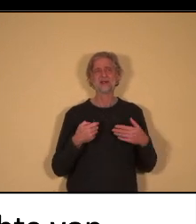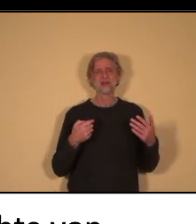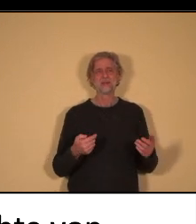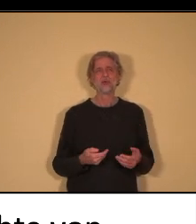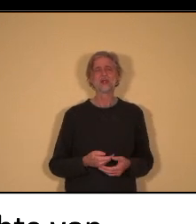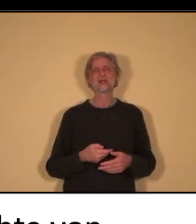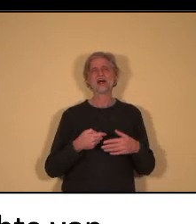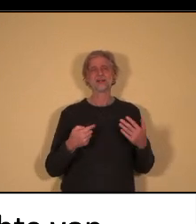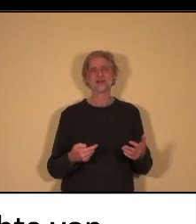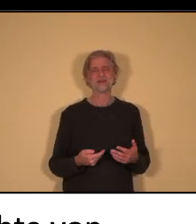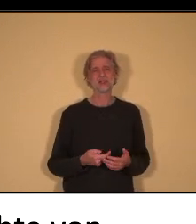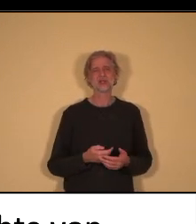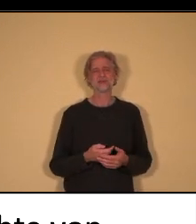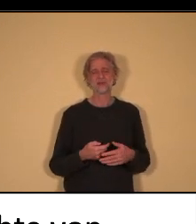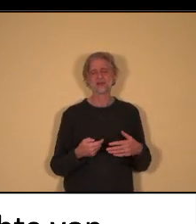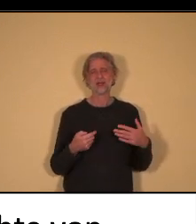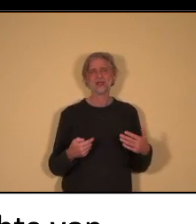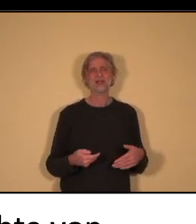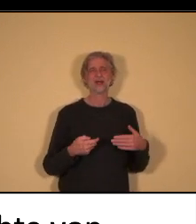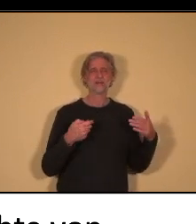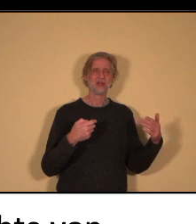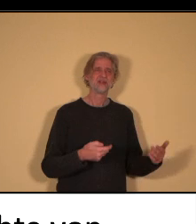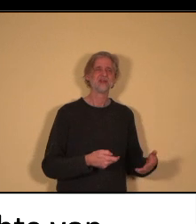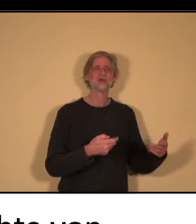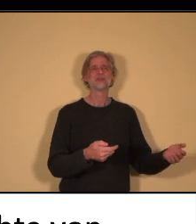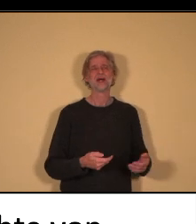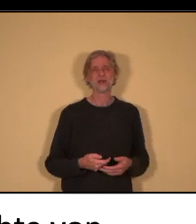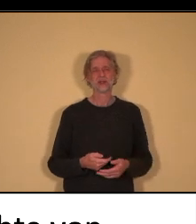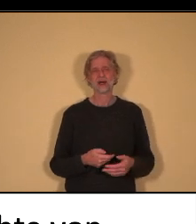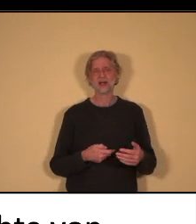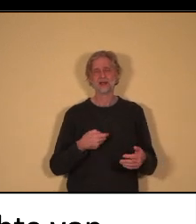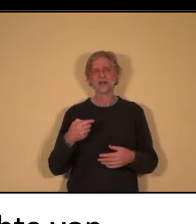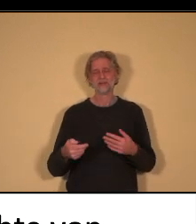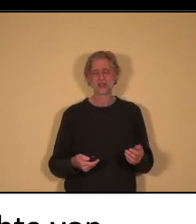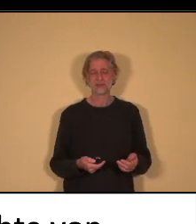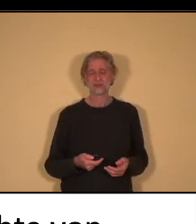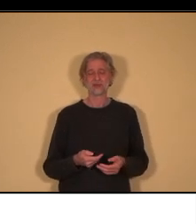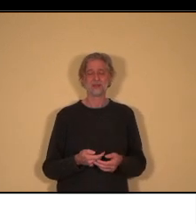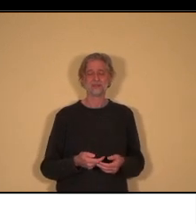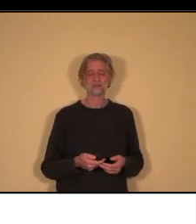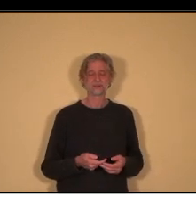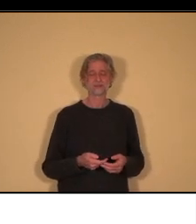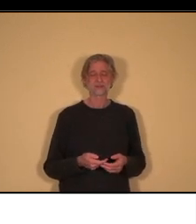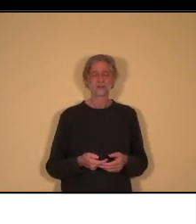interessante Möglichkeit des Wirtschaftens in einem CO2-neutralen